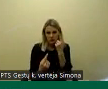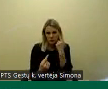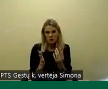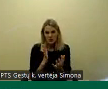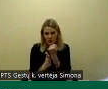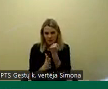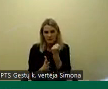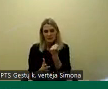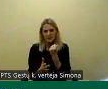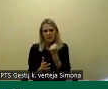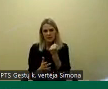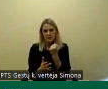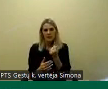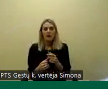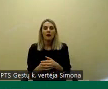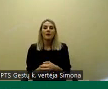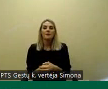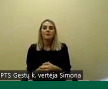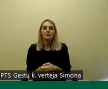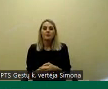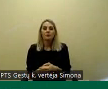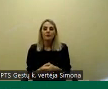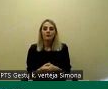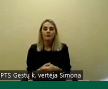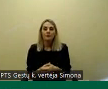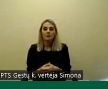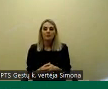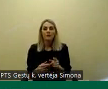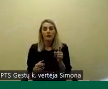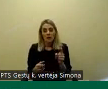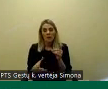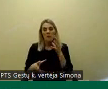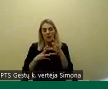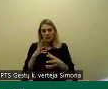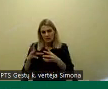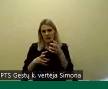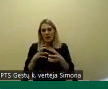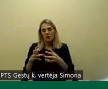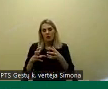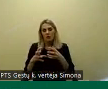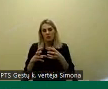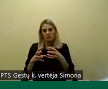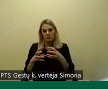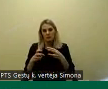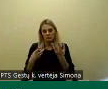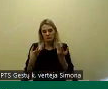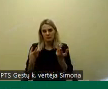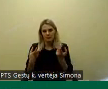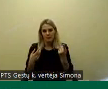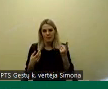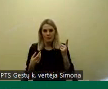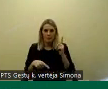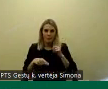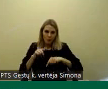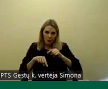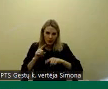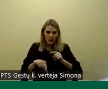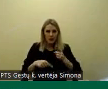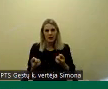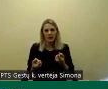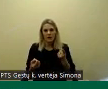praeitis, dabartis ir ateitis. Na ir globalaus pasaulio keliami geopolitiniai, ekologiniai,